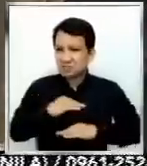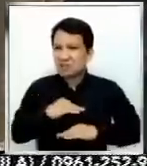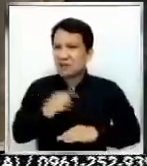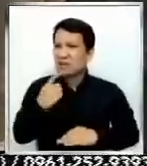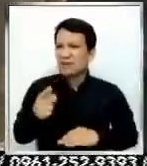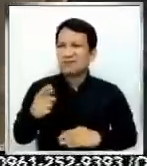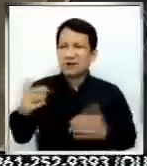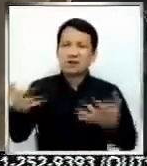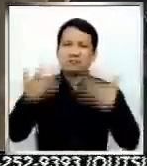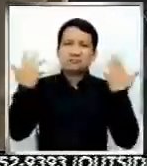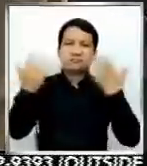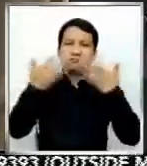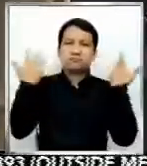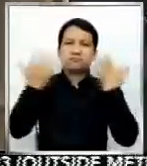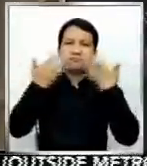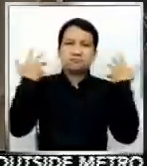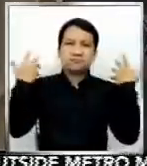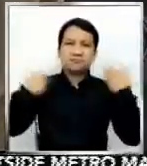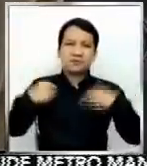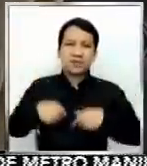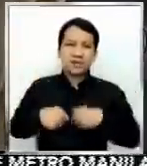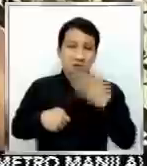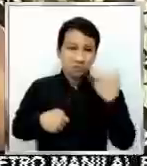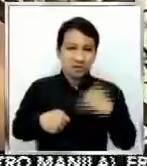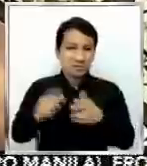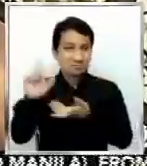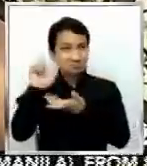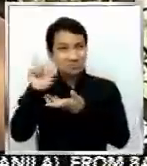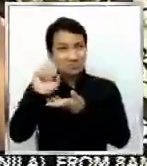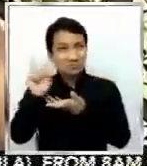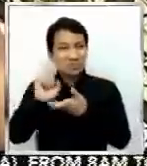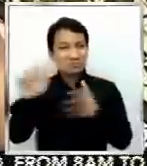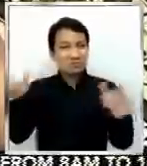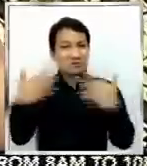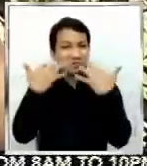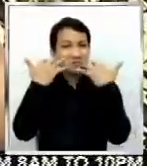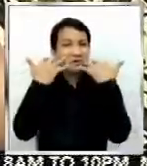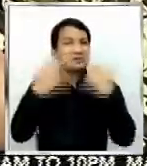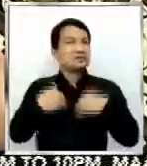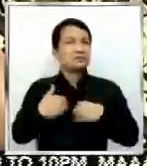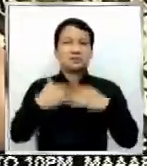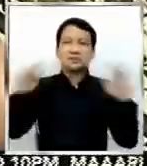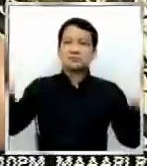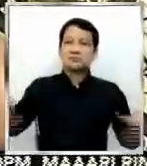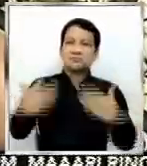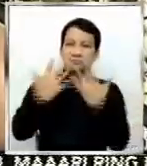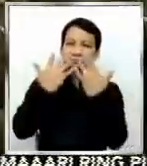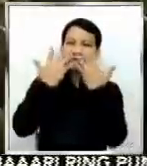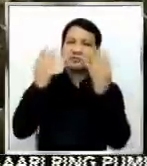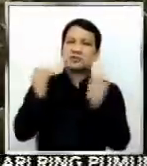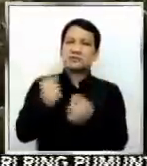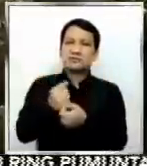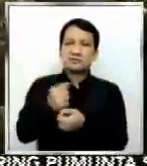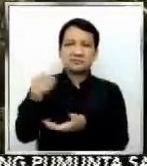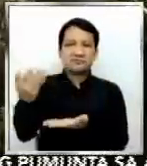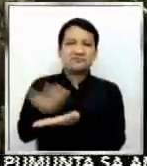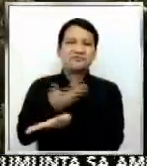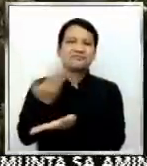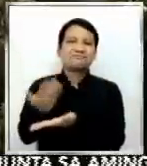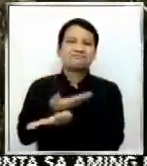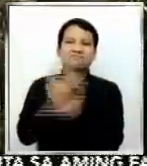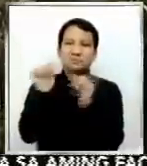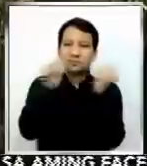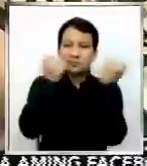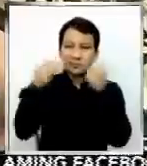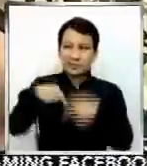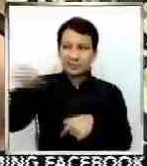makapahangin-pahangin din po, ganon. Picture-picture. Nakalanghap ulit ng parang sariwang hangin, di katulad dun sa